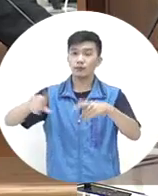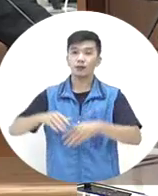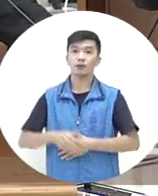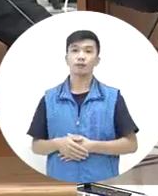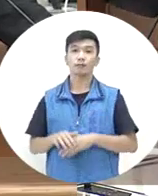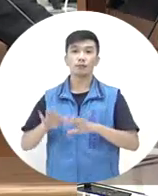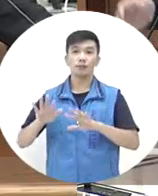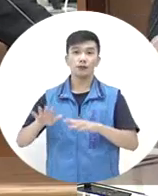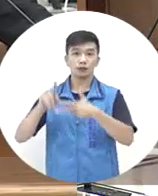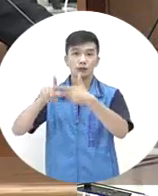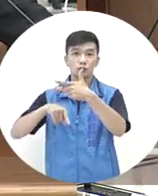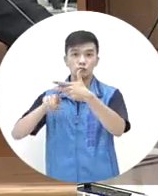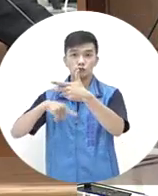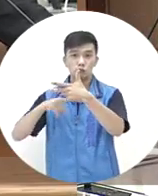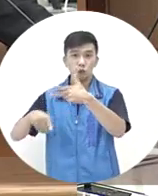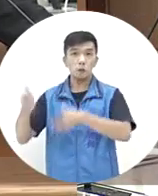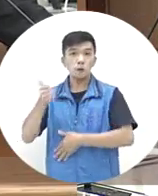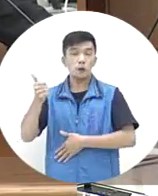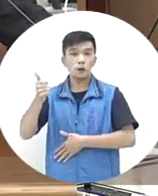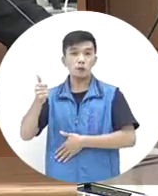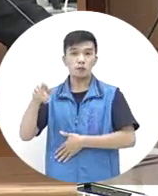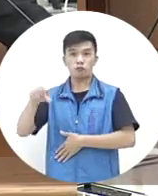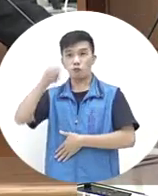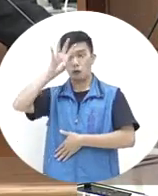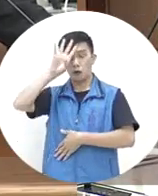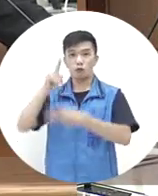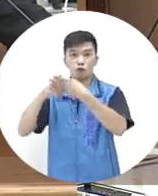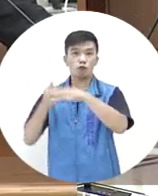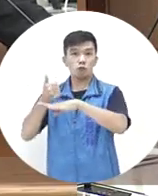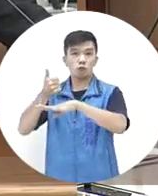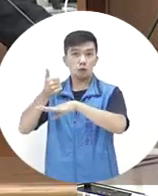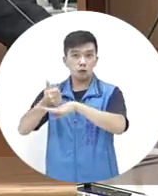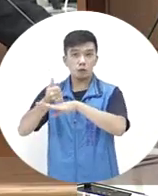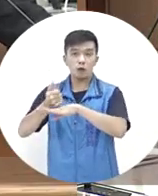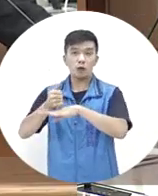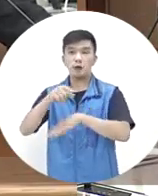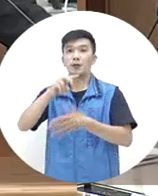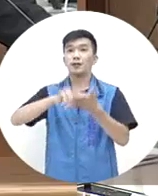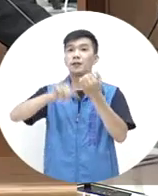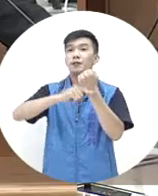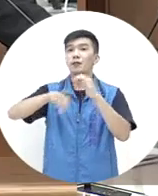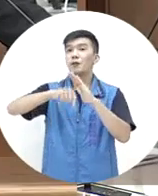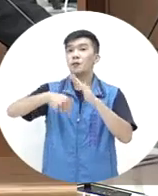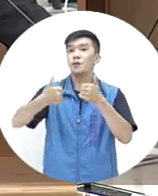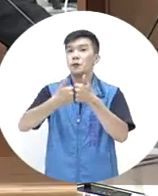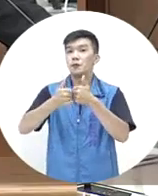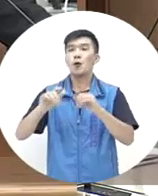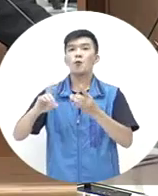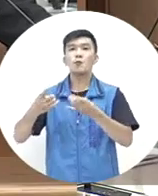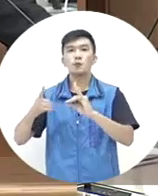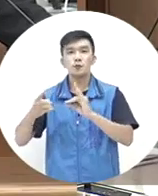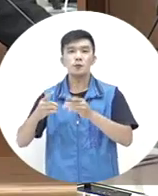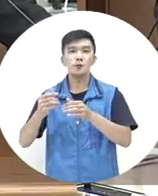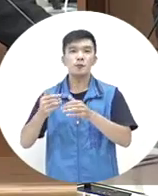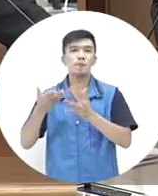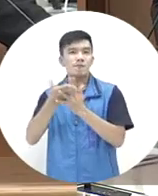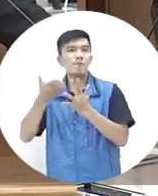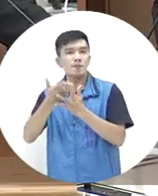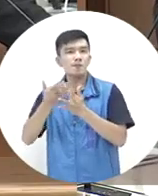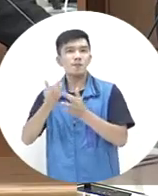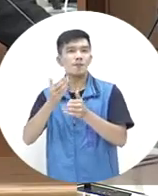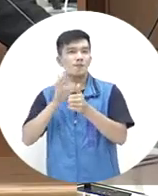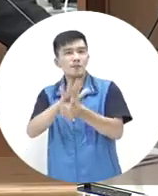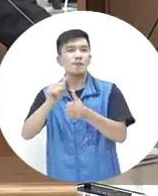在国会里面进行杯葛啊，进行空转的杯葛哦，焦土的这个质询哦，推倒这个议事台啊等